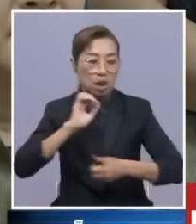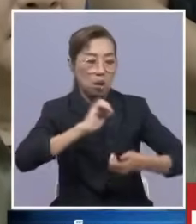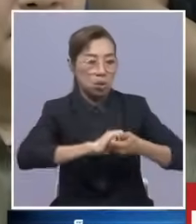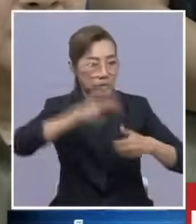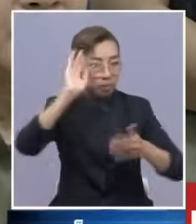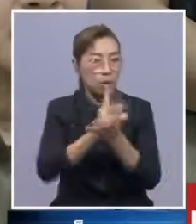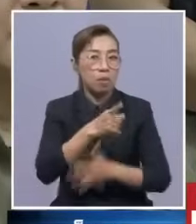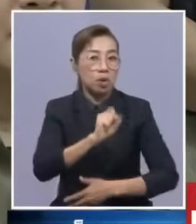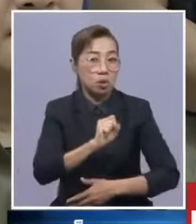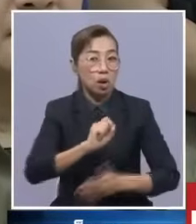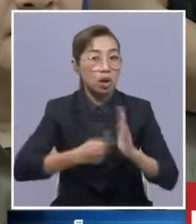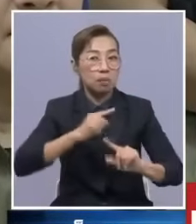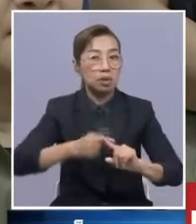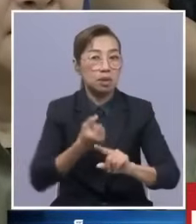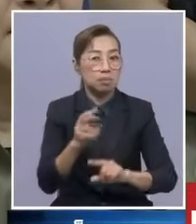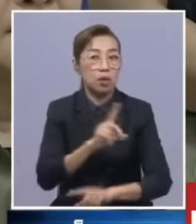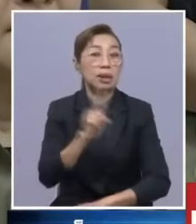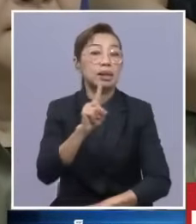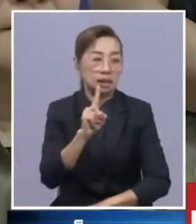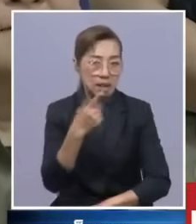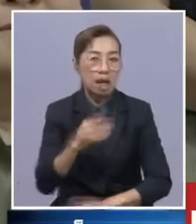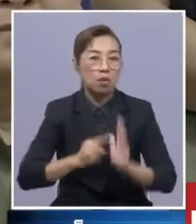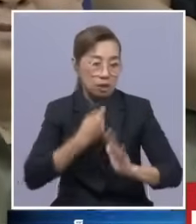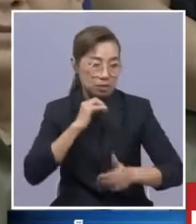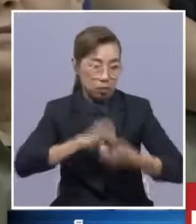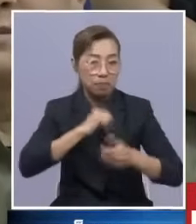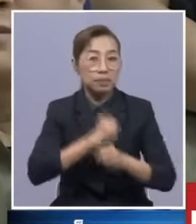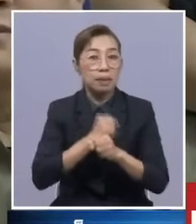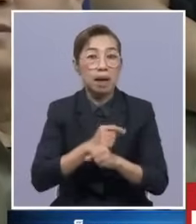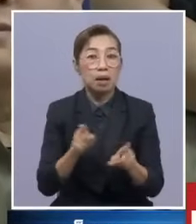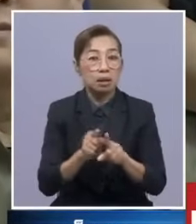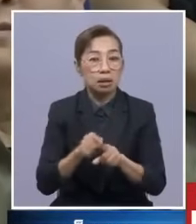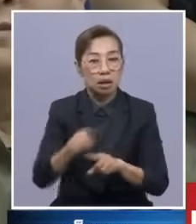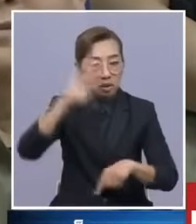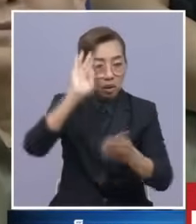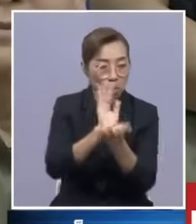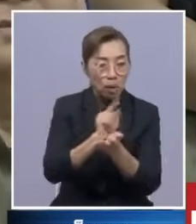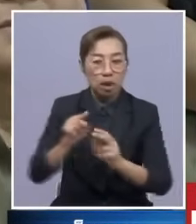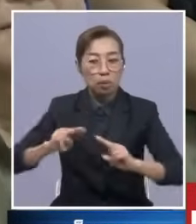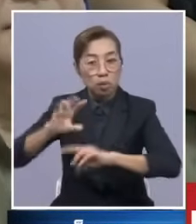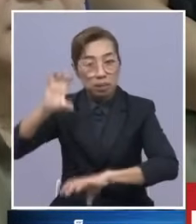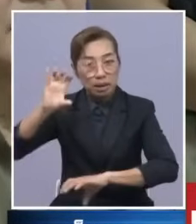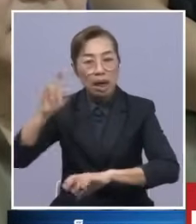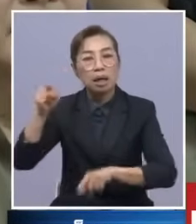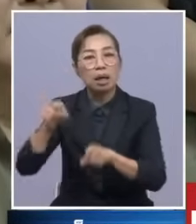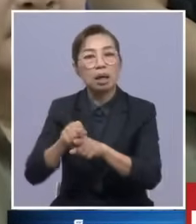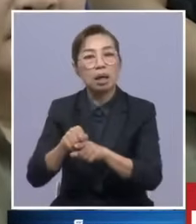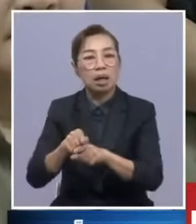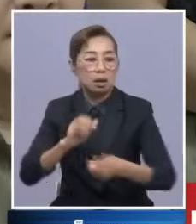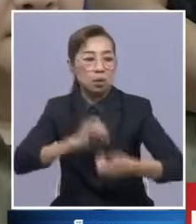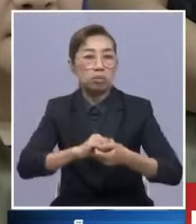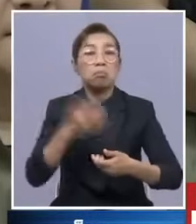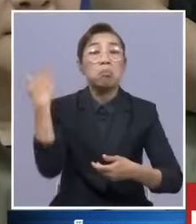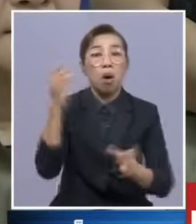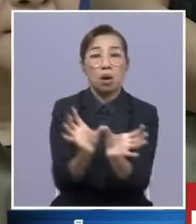กันตั้งแต่วันที่1ธันวาคมที่ผ่านมานะคะโดยเป็นการทำงานระหว่างตำรวจแล้วก็กระทรวงมหาดไทยเพราะว่าที่ผ่านมานั้นต่างคนต่าง